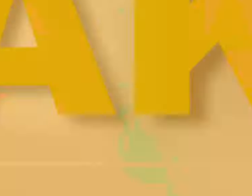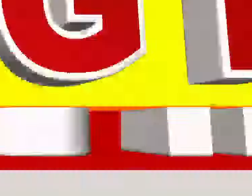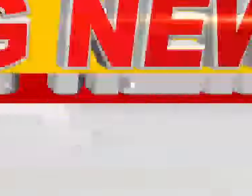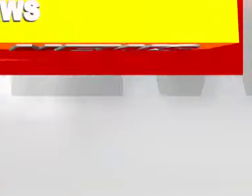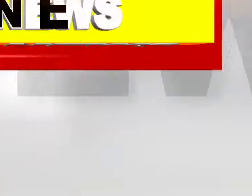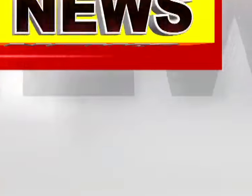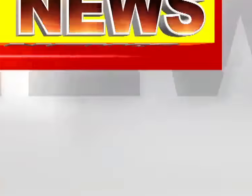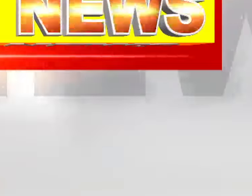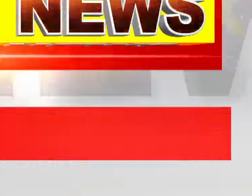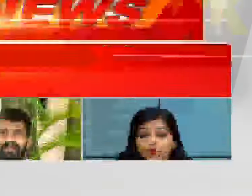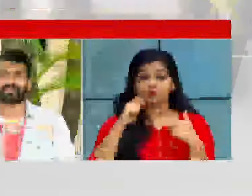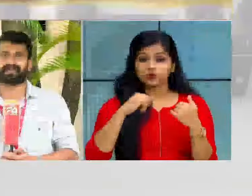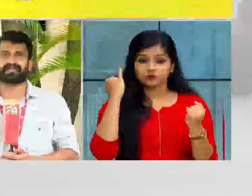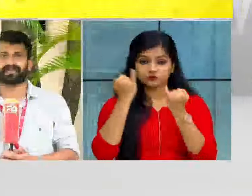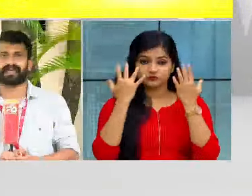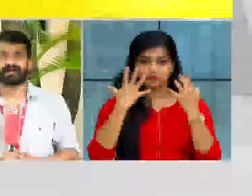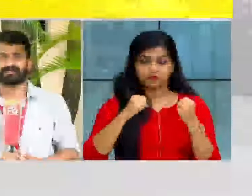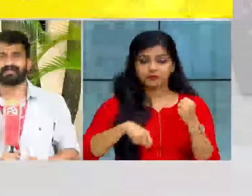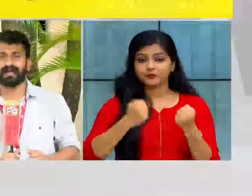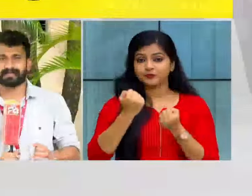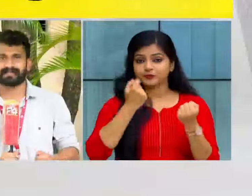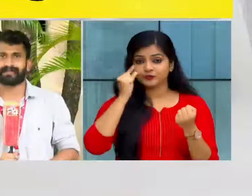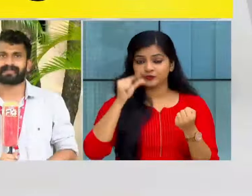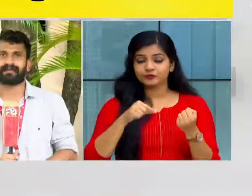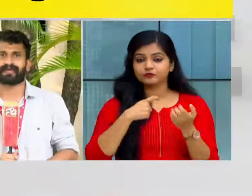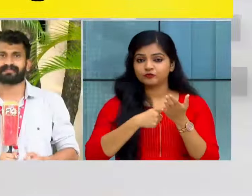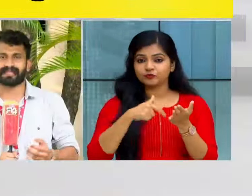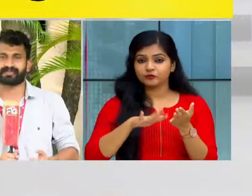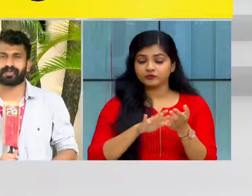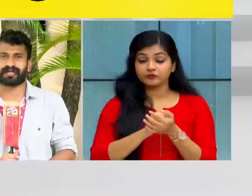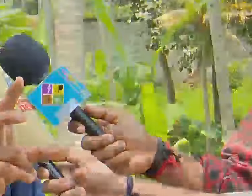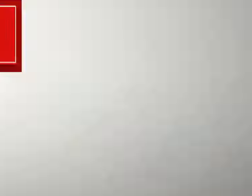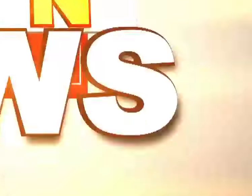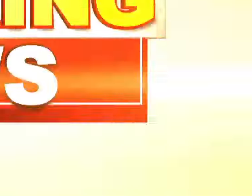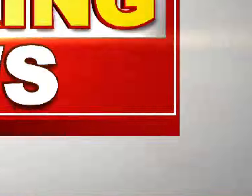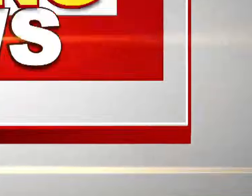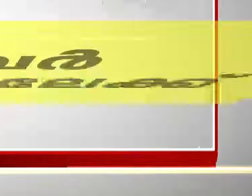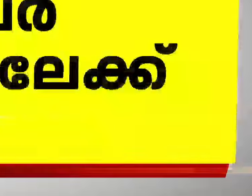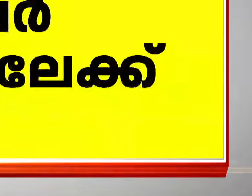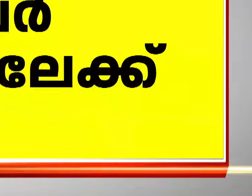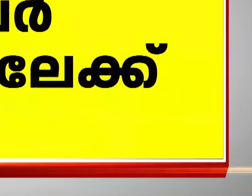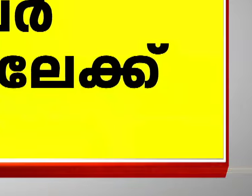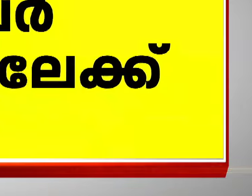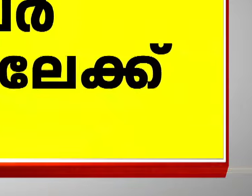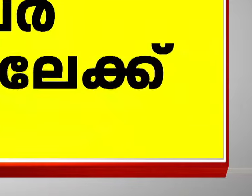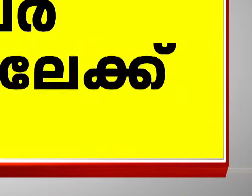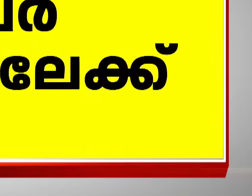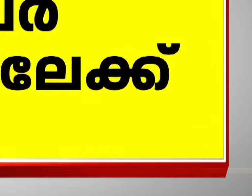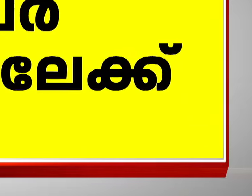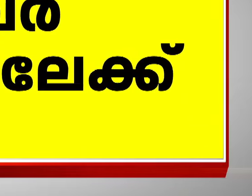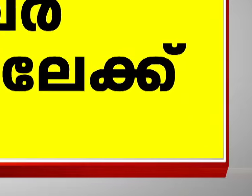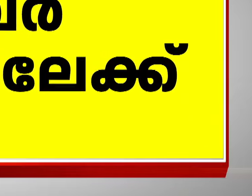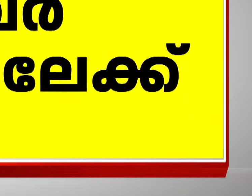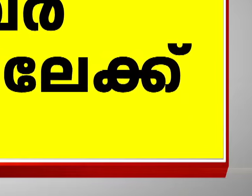മേൽനോട്ടത്തിൽ ഒരു അന്വേഷണം വേണമെന്നുള്ളതാണ് ഡ്രൈവർ യദുവിന്റെ ആവശ്യം അതിൽ തന്നെ പ്രധാനമായും തന്റെ ജോലി ഔദ്യോഗിക കൃത്യനിർവഹണം തടസ്സപ്പെടുത്തൽ അതിനിടയിൽ